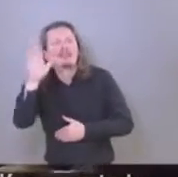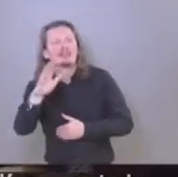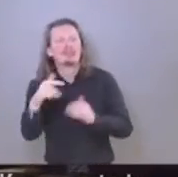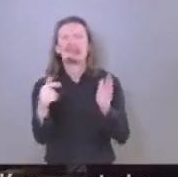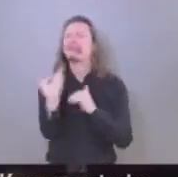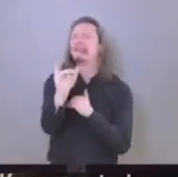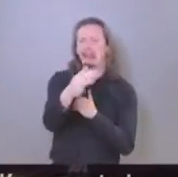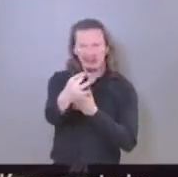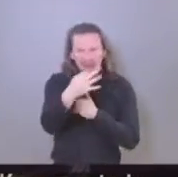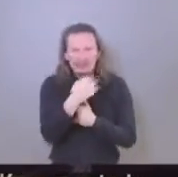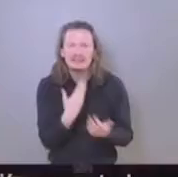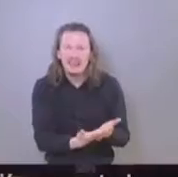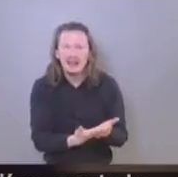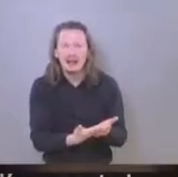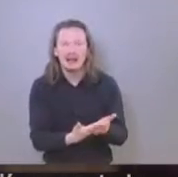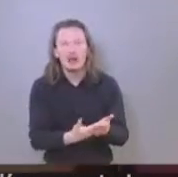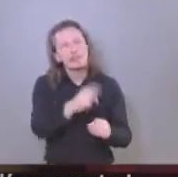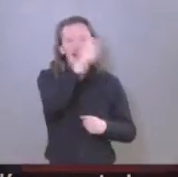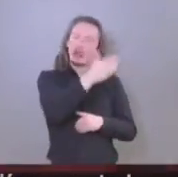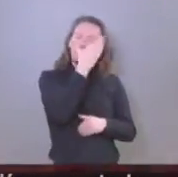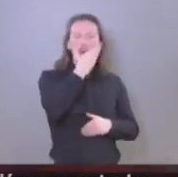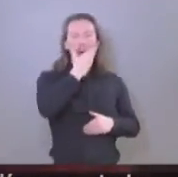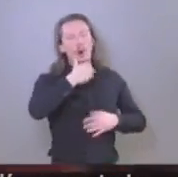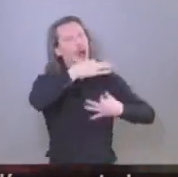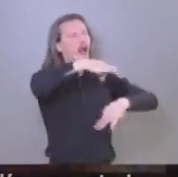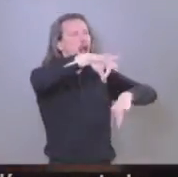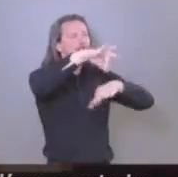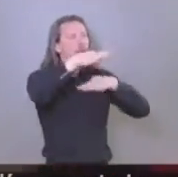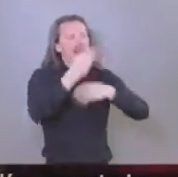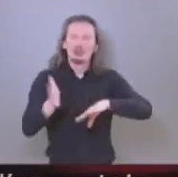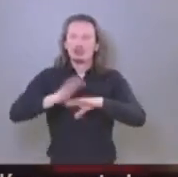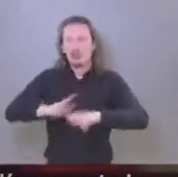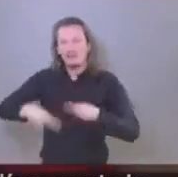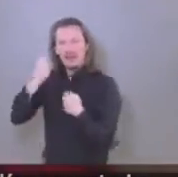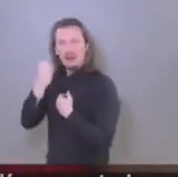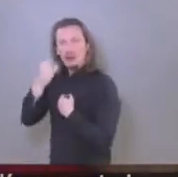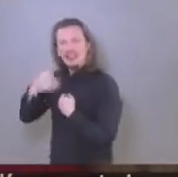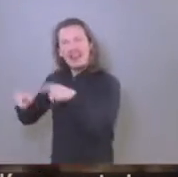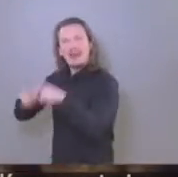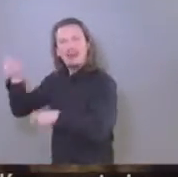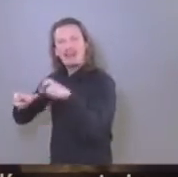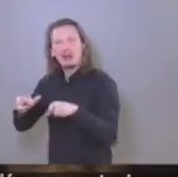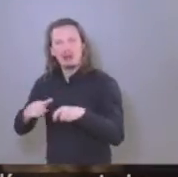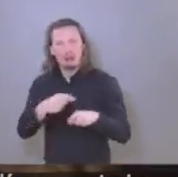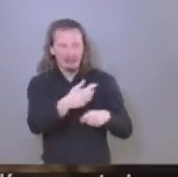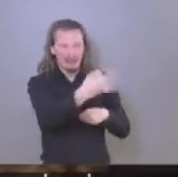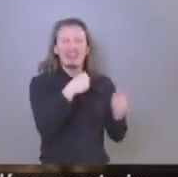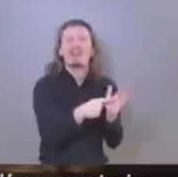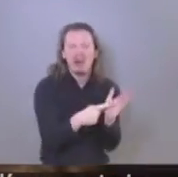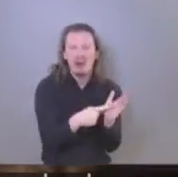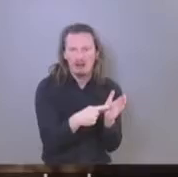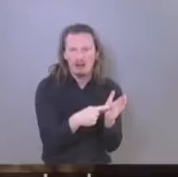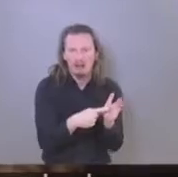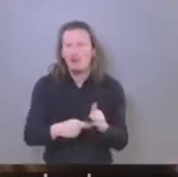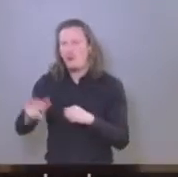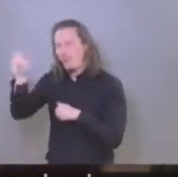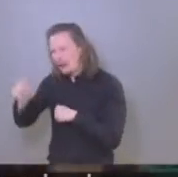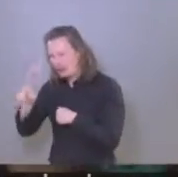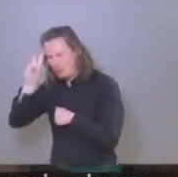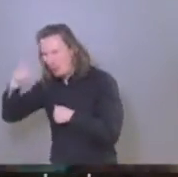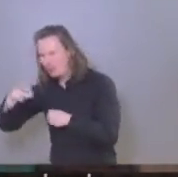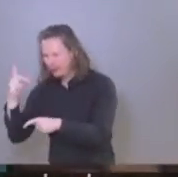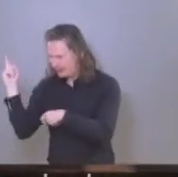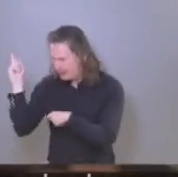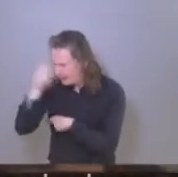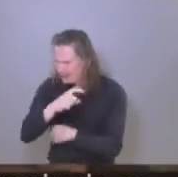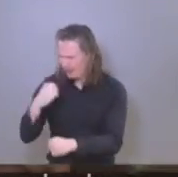seule fois une de ces belles personnes vous parler de la vie quotidienne des gens et de la difficulté qu'il y a pour quelqu'un d'honnête et qui